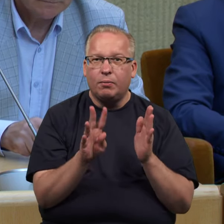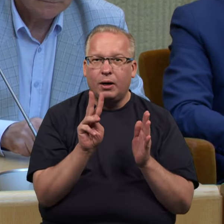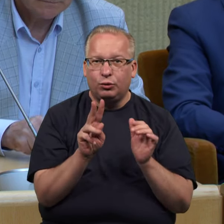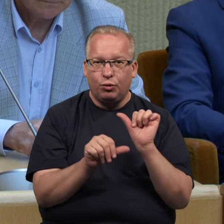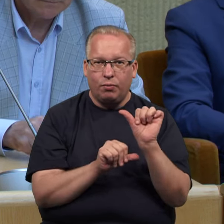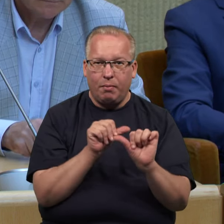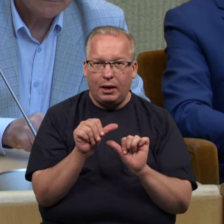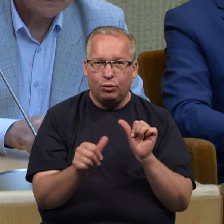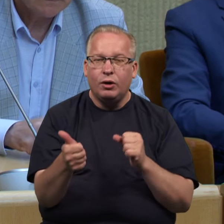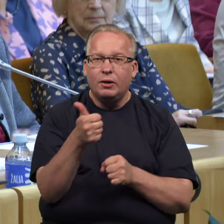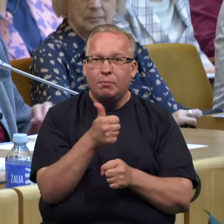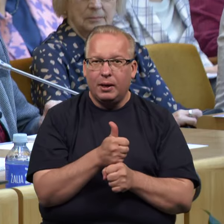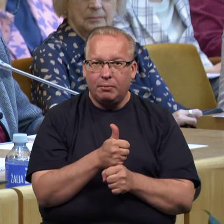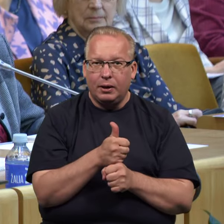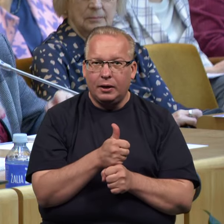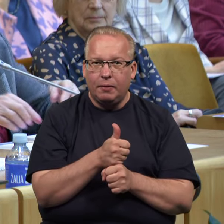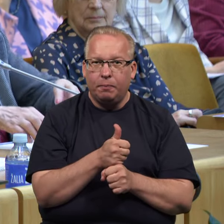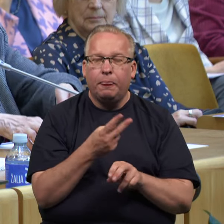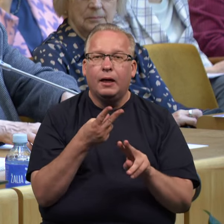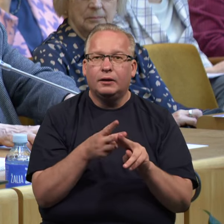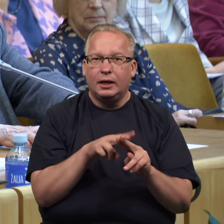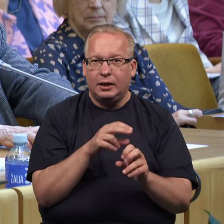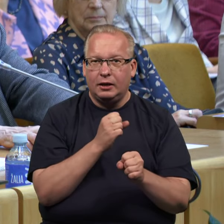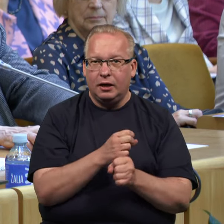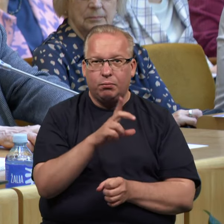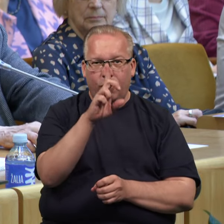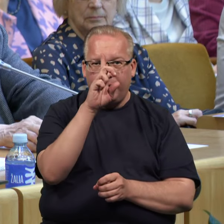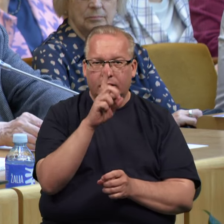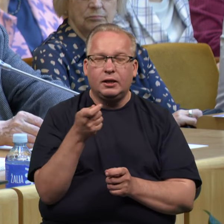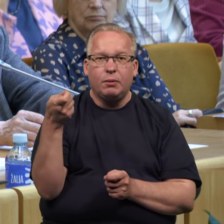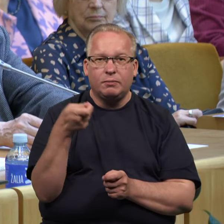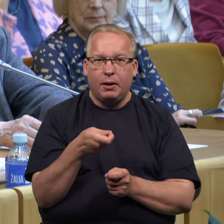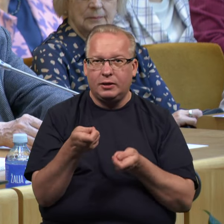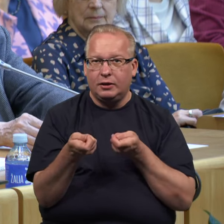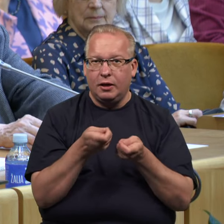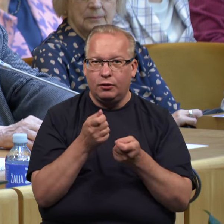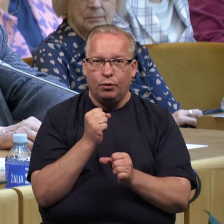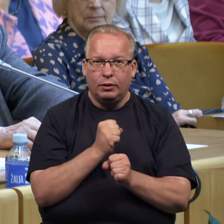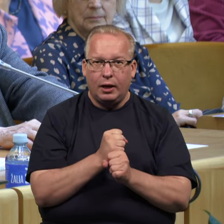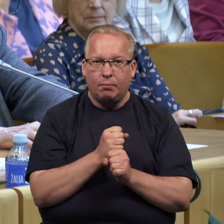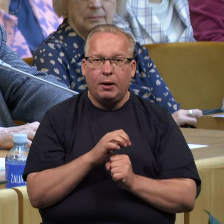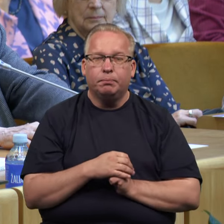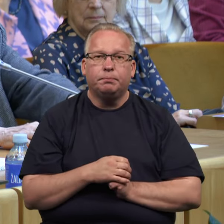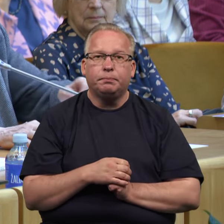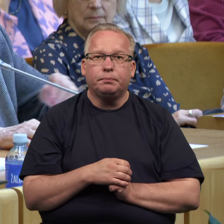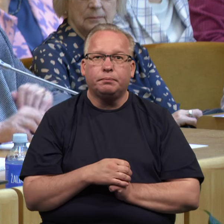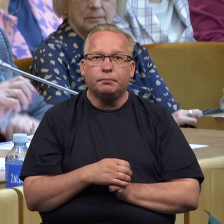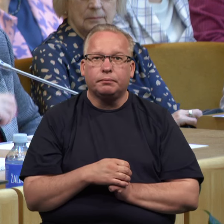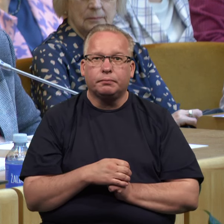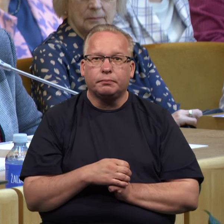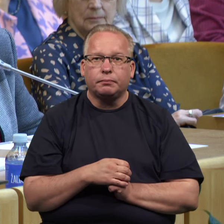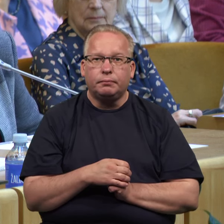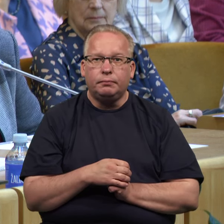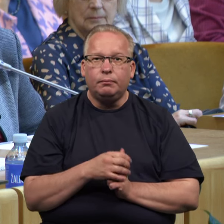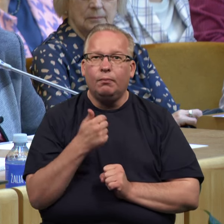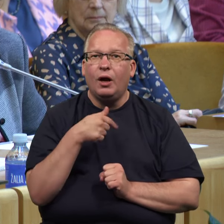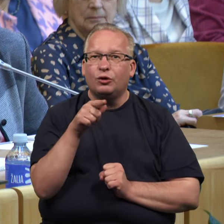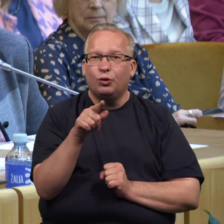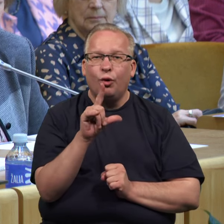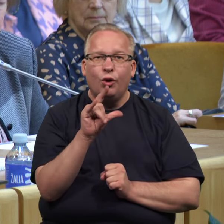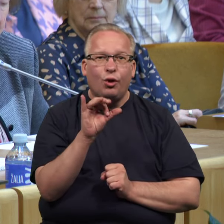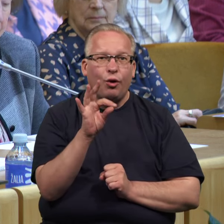1992 metų pirmininkai tuo metu ėja ir valstybės vadovo pareigas. Kažkaip aš turbūt tų latiniškų